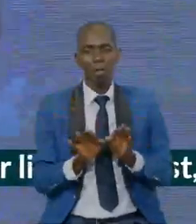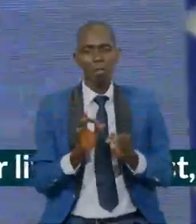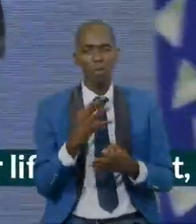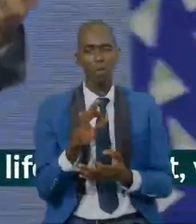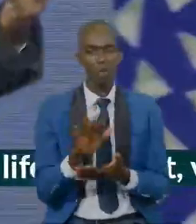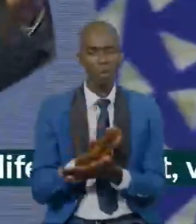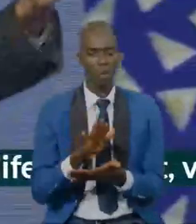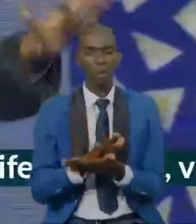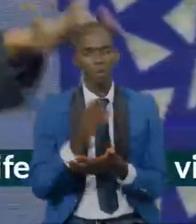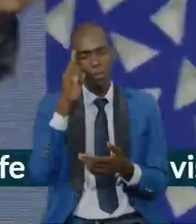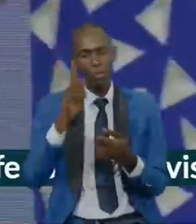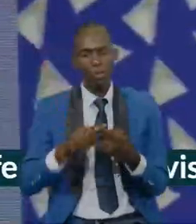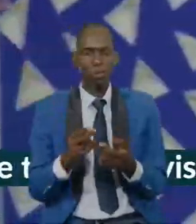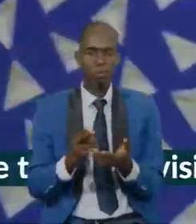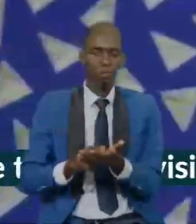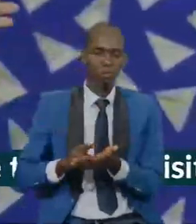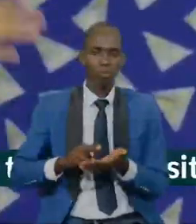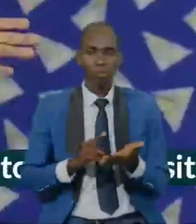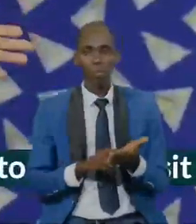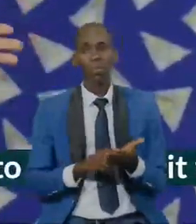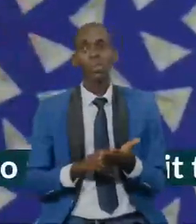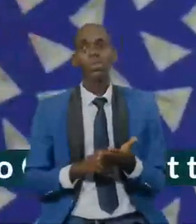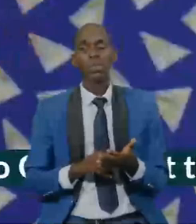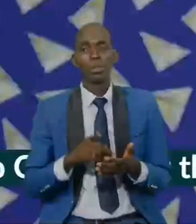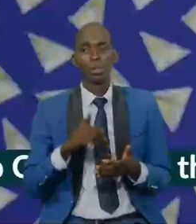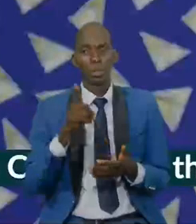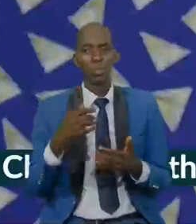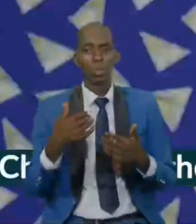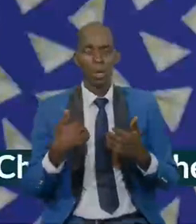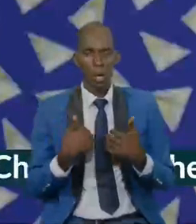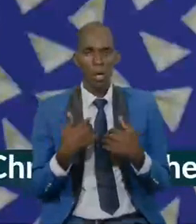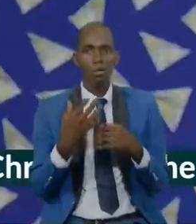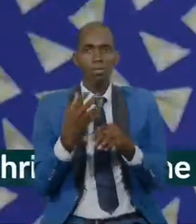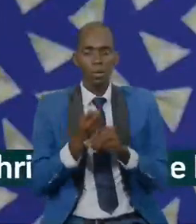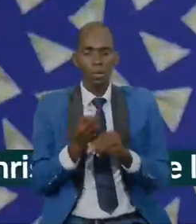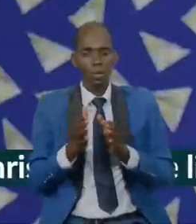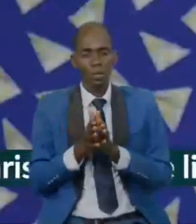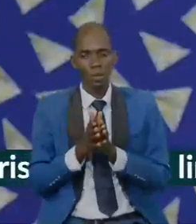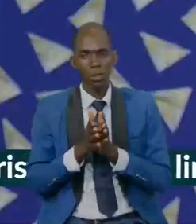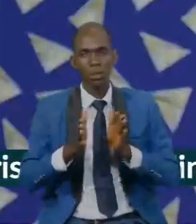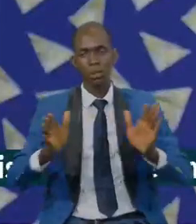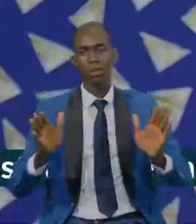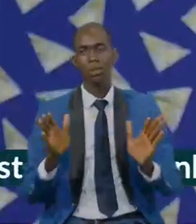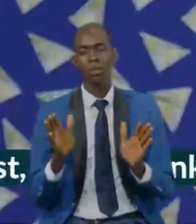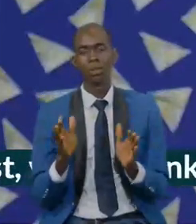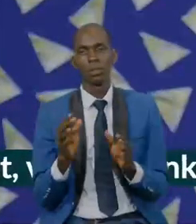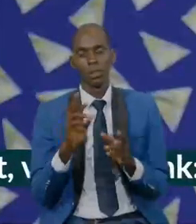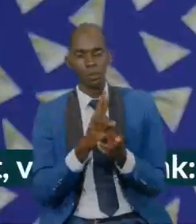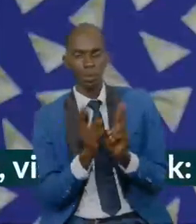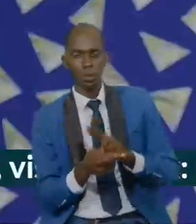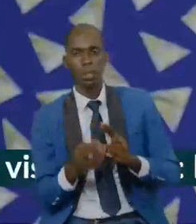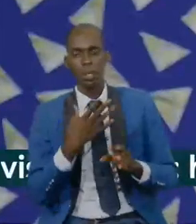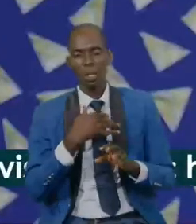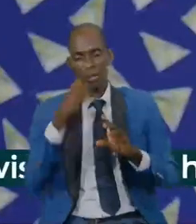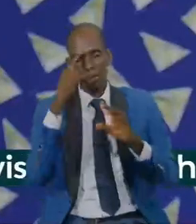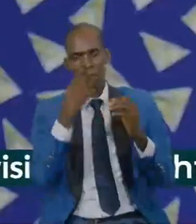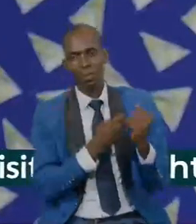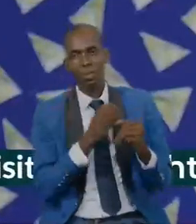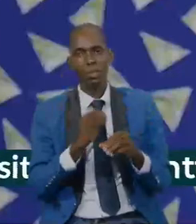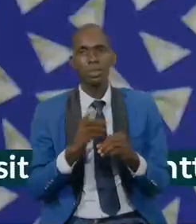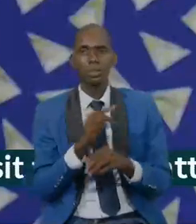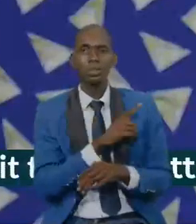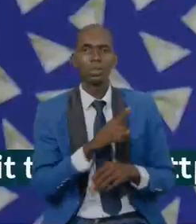Ils vont vous donner des fiches. Ils vont vous donner des fiches pour remplir